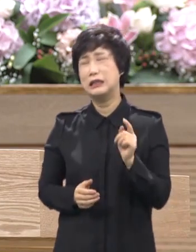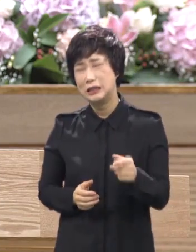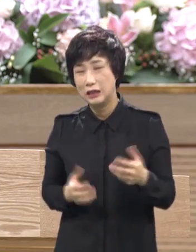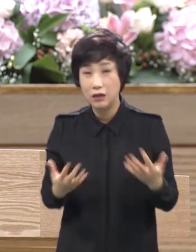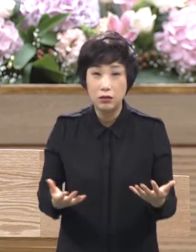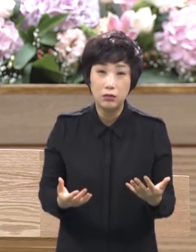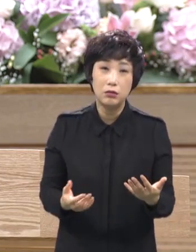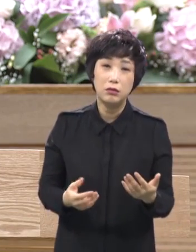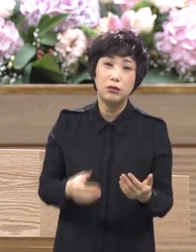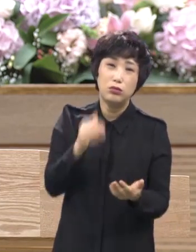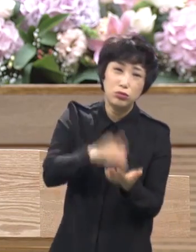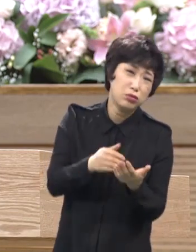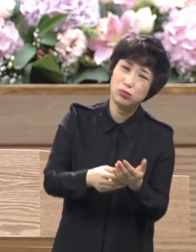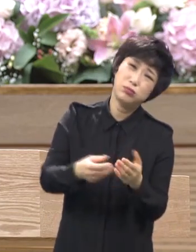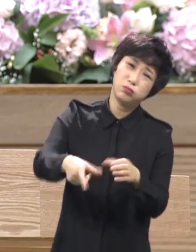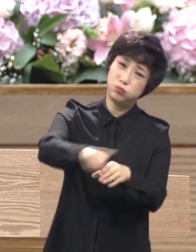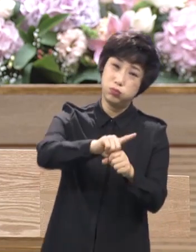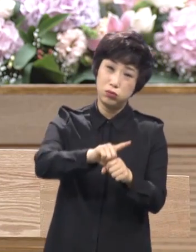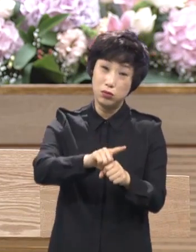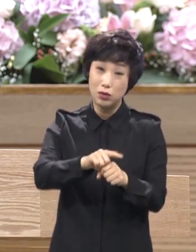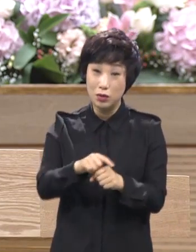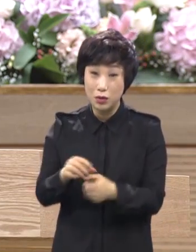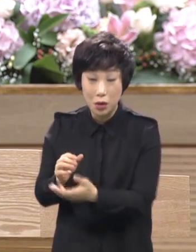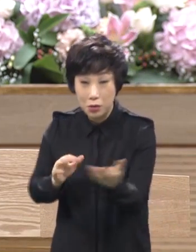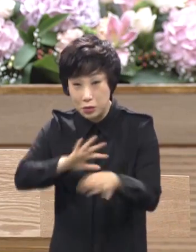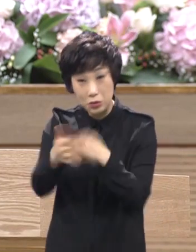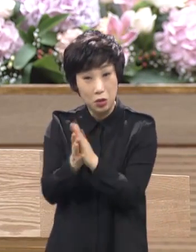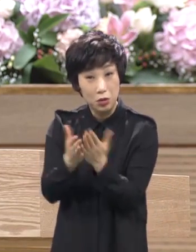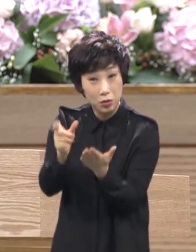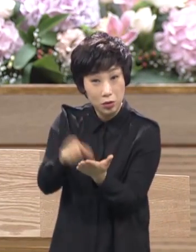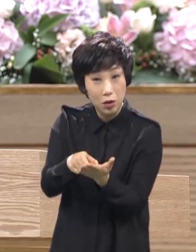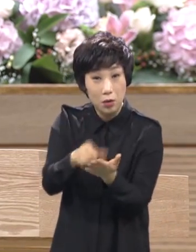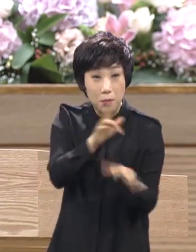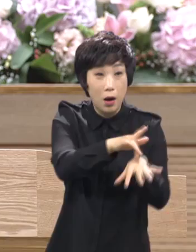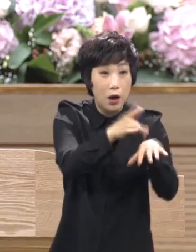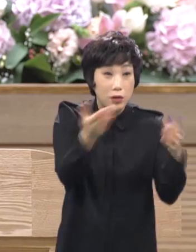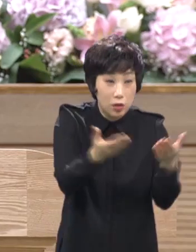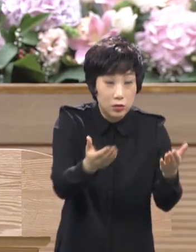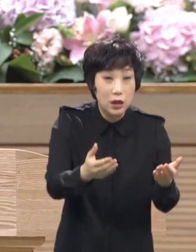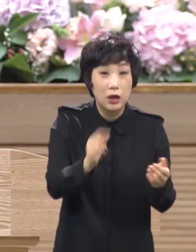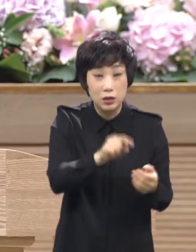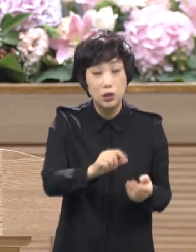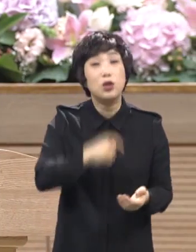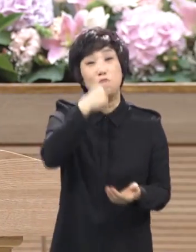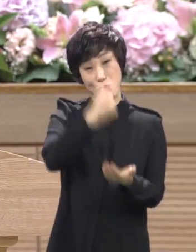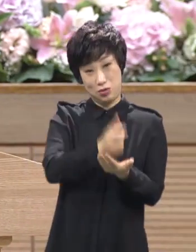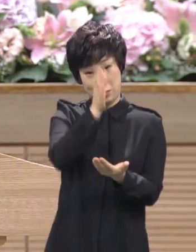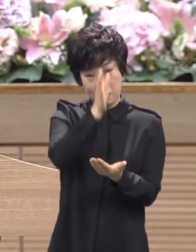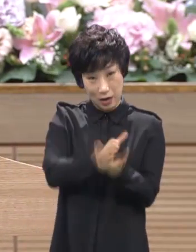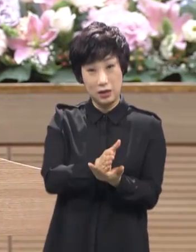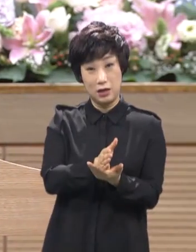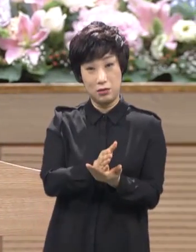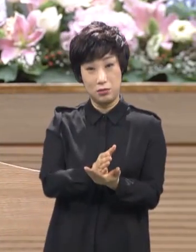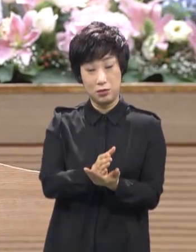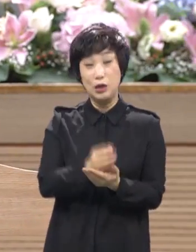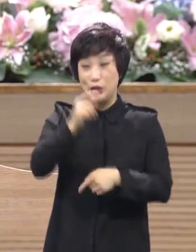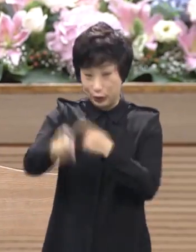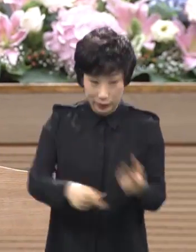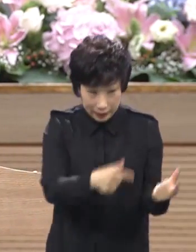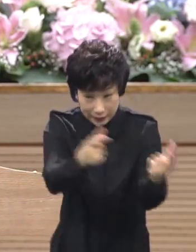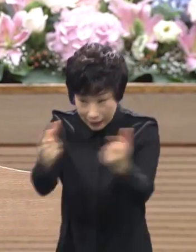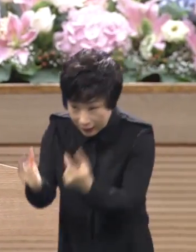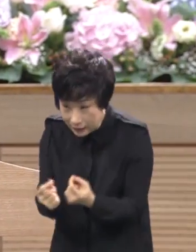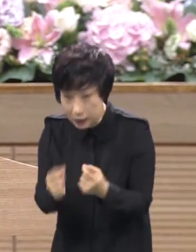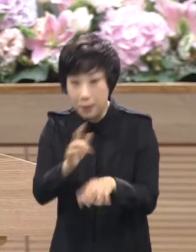해봐야 소용없어. 그래서 성경은 마귀에게 속지 마라. 다시